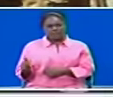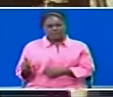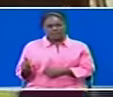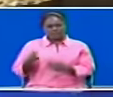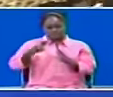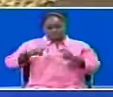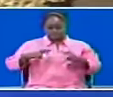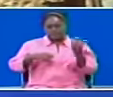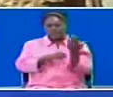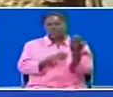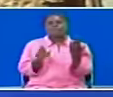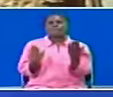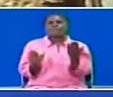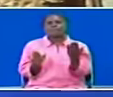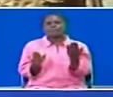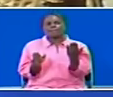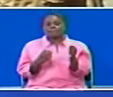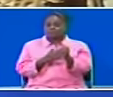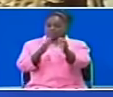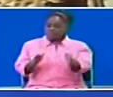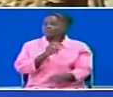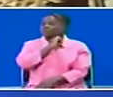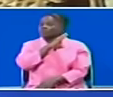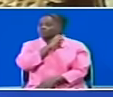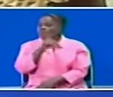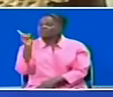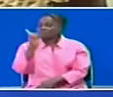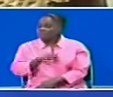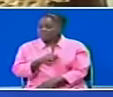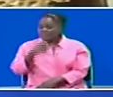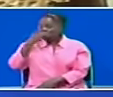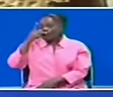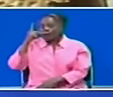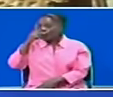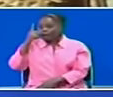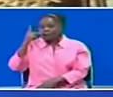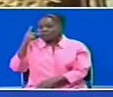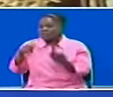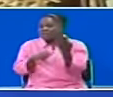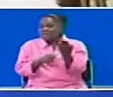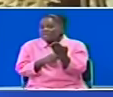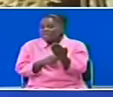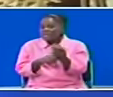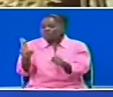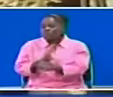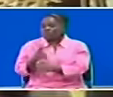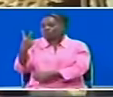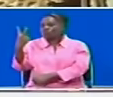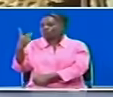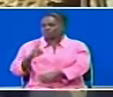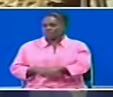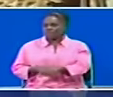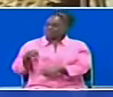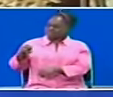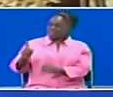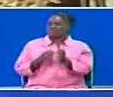lako. Umesikia hata kuna viongozi wana complain ya Kalonzo Mshoka anasema yake ID yake imetumiwa huko Wajir na yeye ni